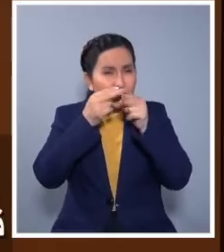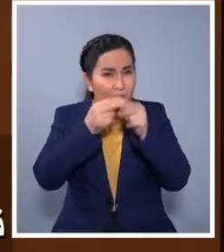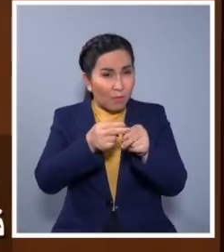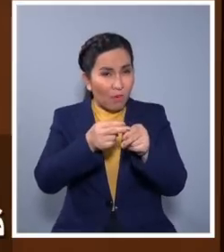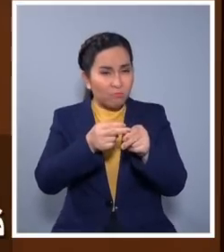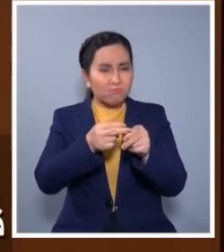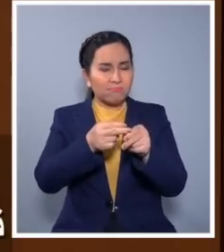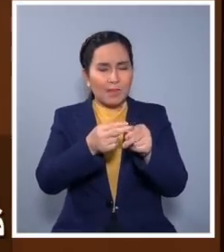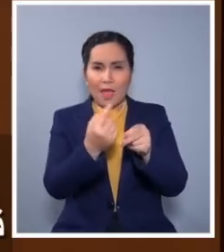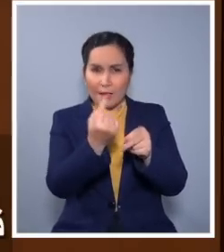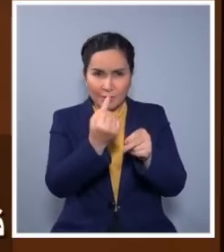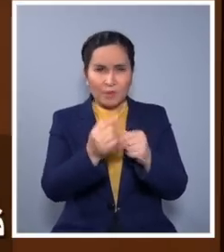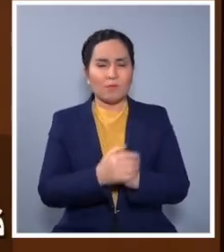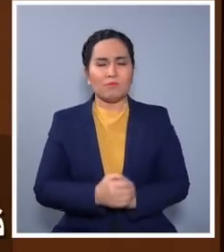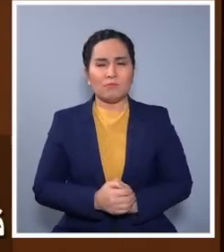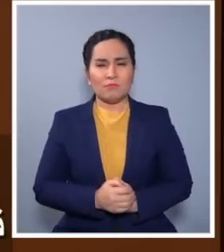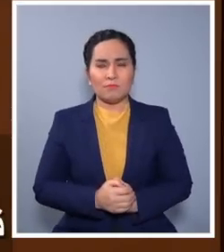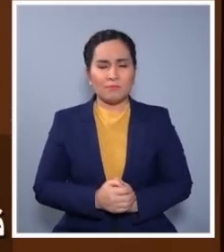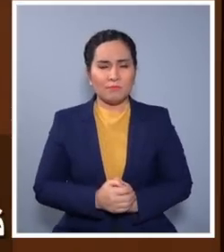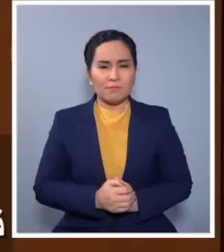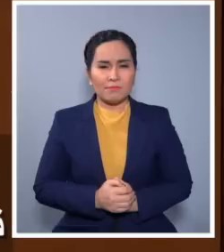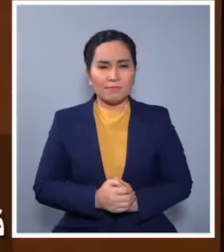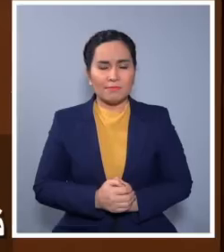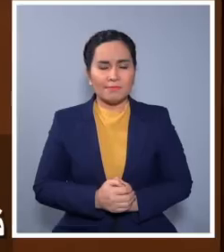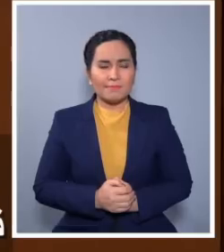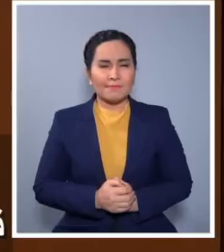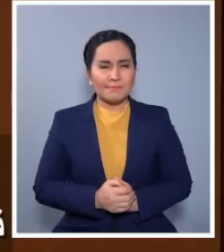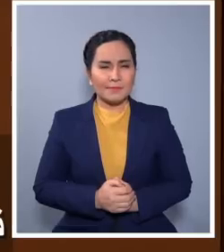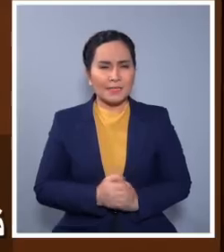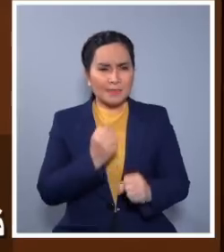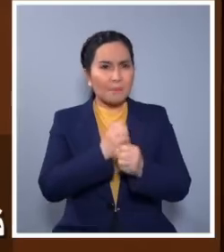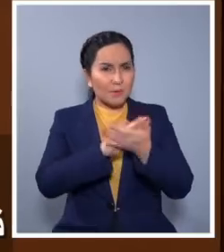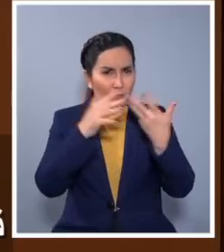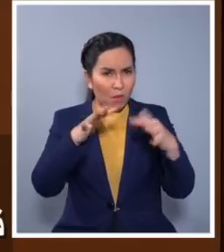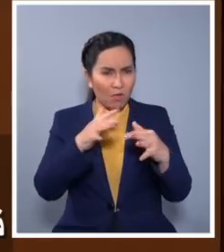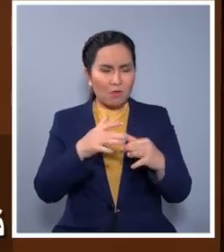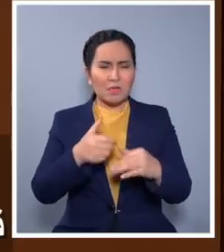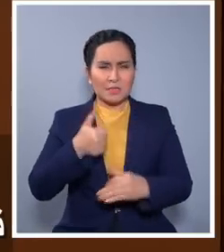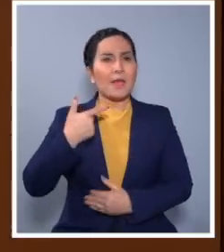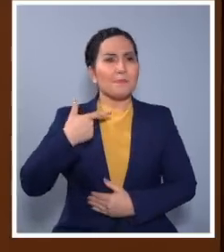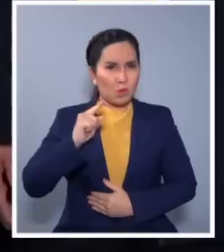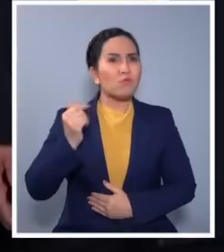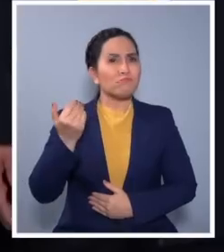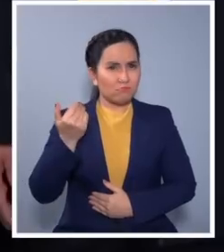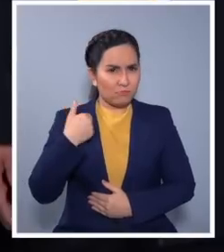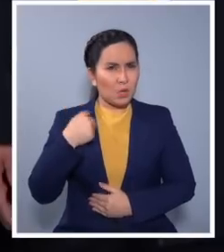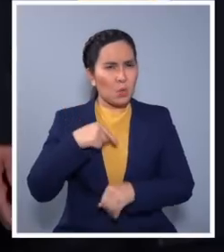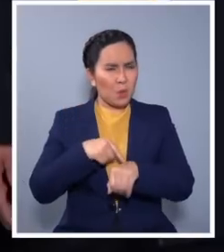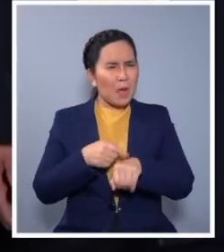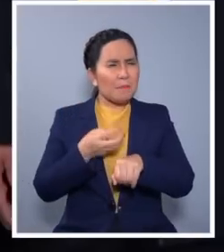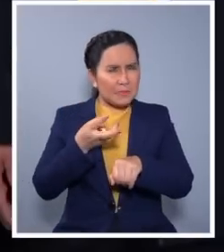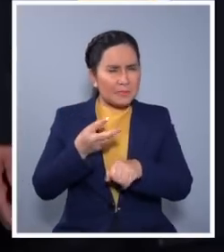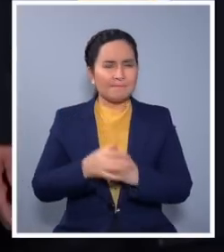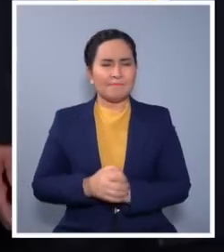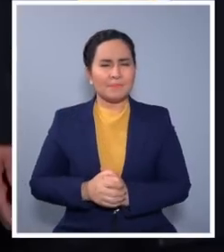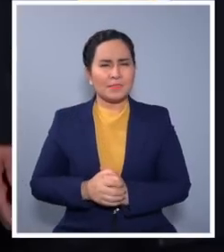เดียวซึ่งก็ให้ประโยช ในระดับหนึ่งแต่ความคิดของพระท่าน